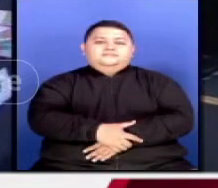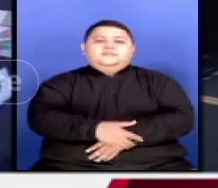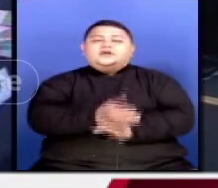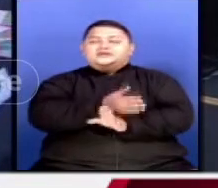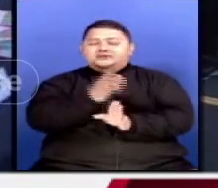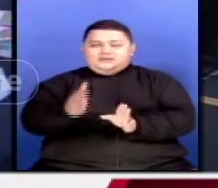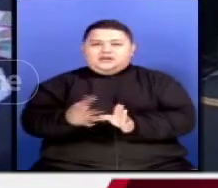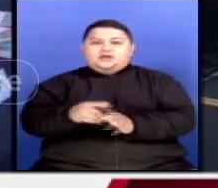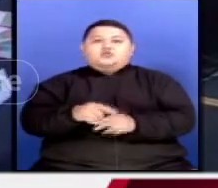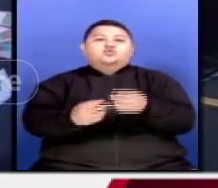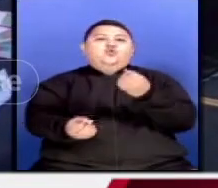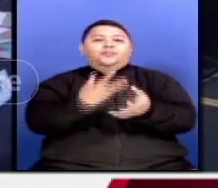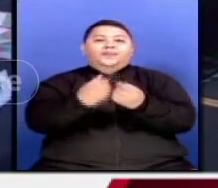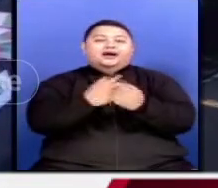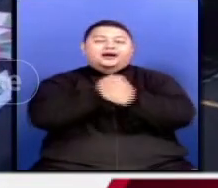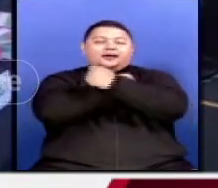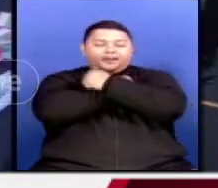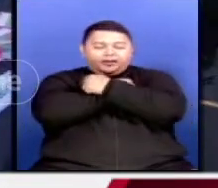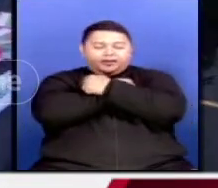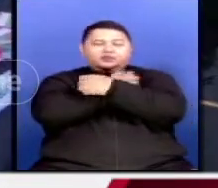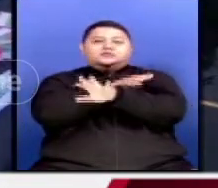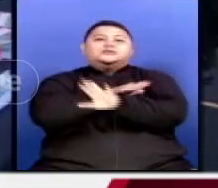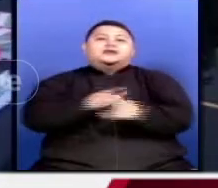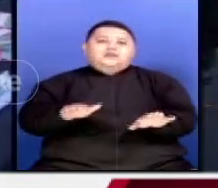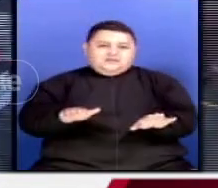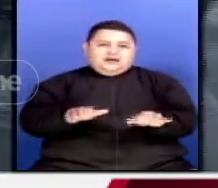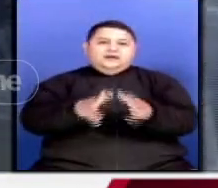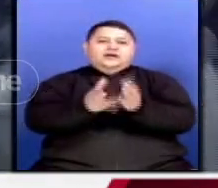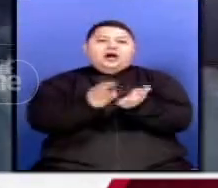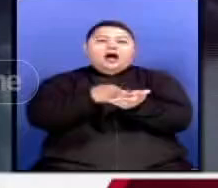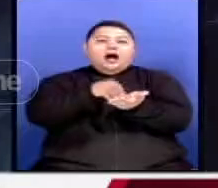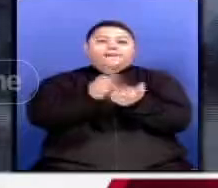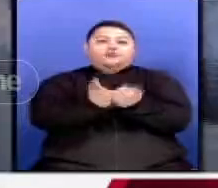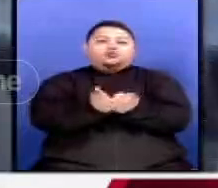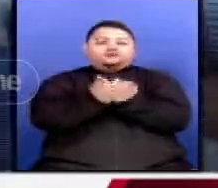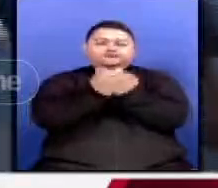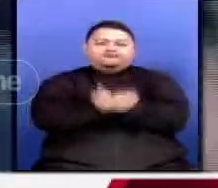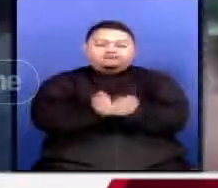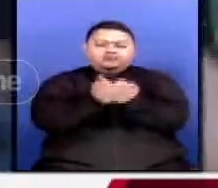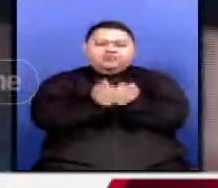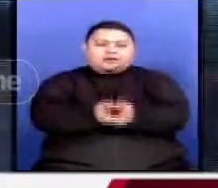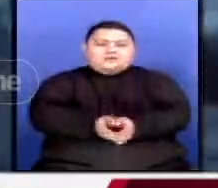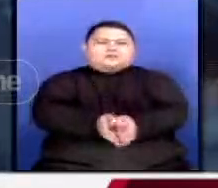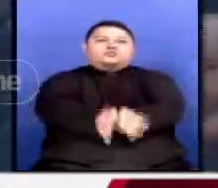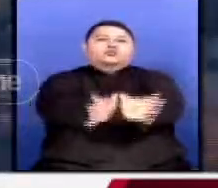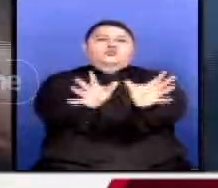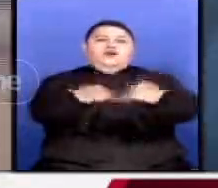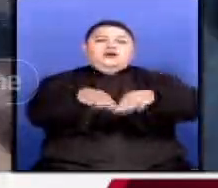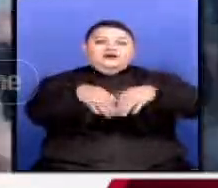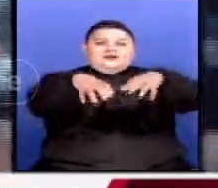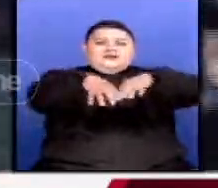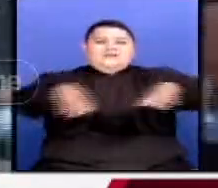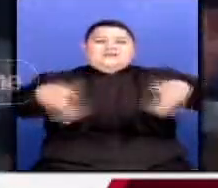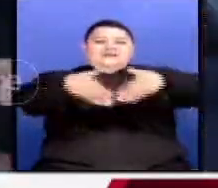Setelah proses kremasi selesai, rencananya seluruh abu jenazah Angelina Tania akan dilarung di Selat Madura. Dalam kasus ini,